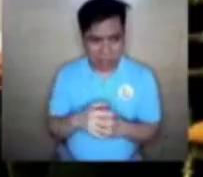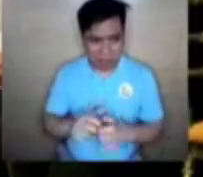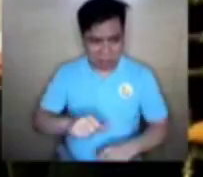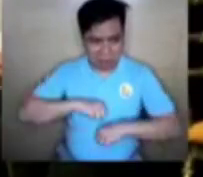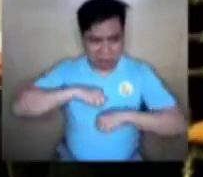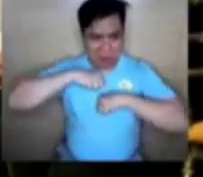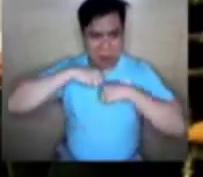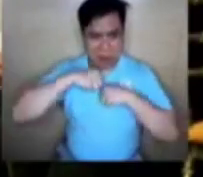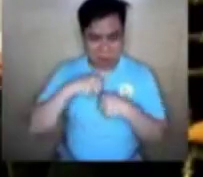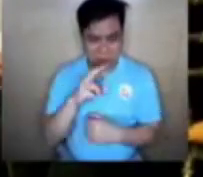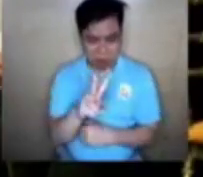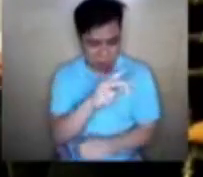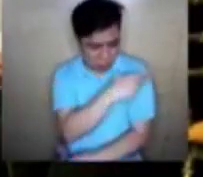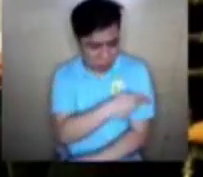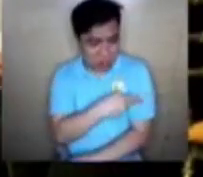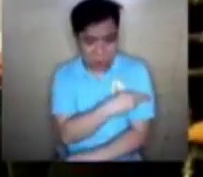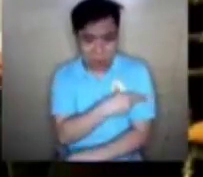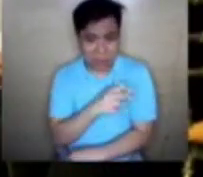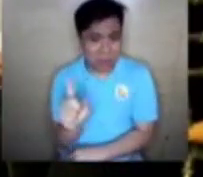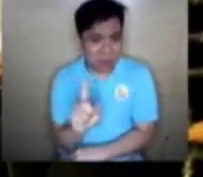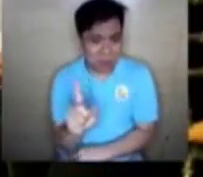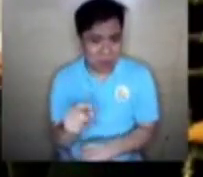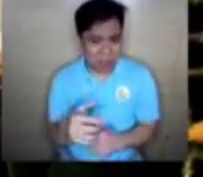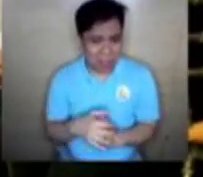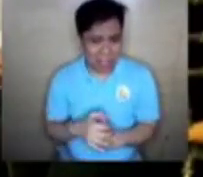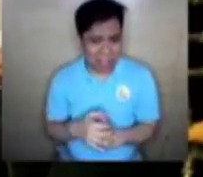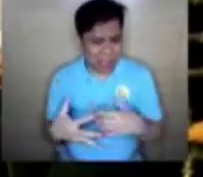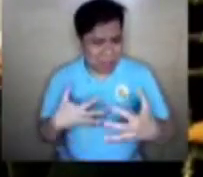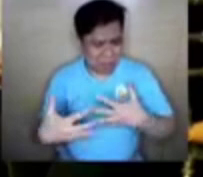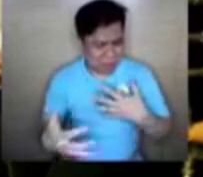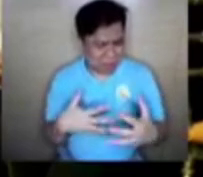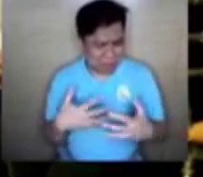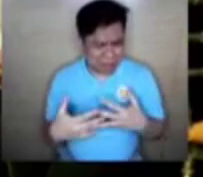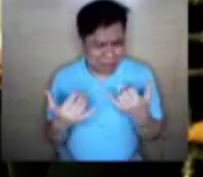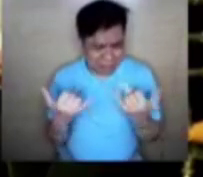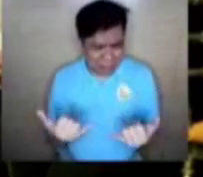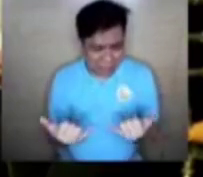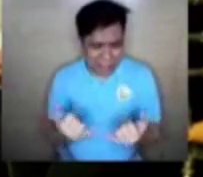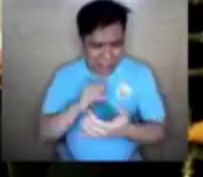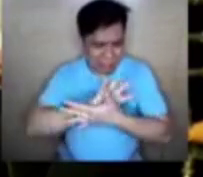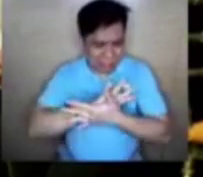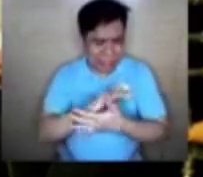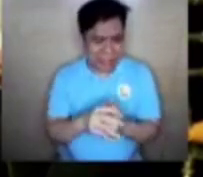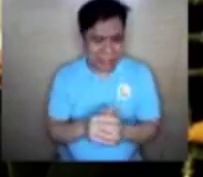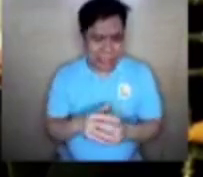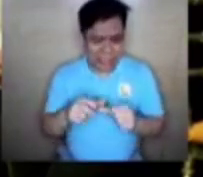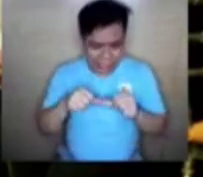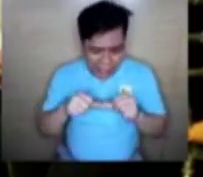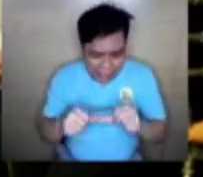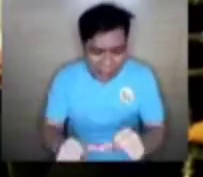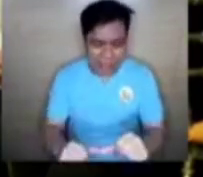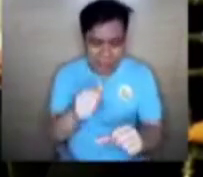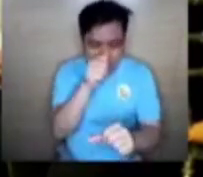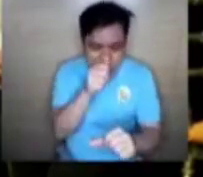two hospitals. Kahit na nasa gitna tayo ng pandemya, pinilit pa rin nilang